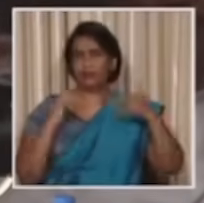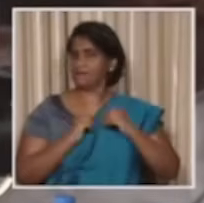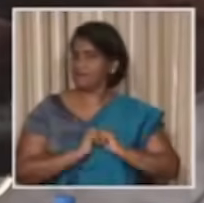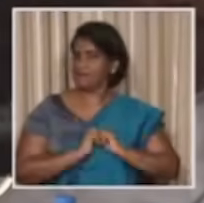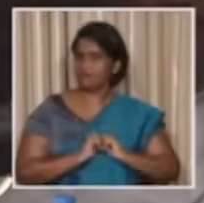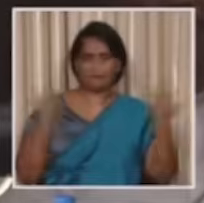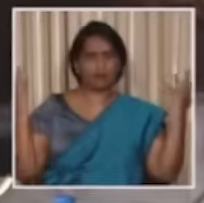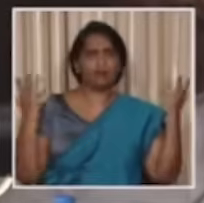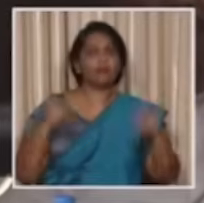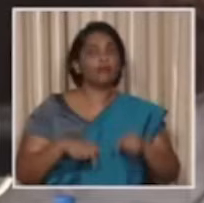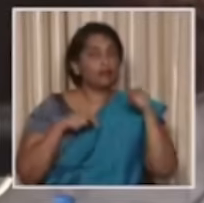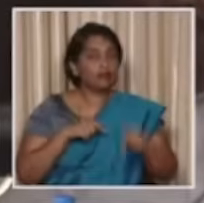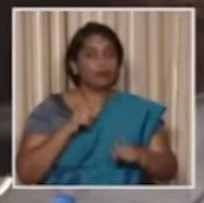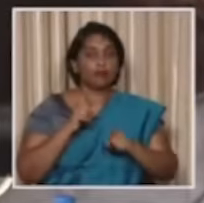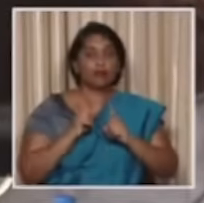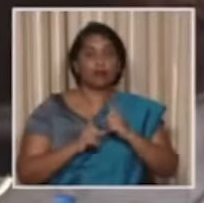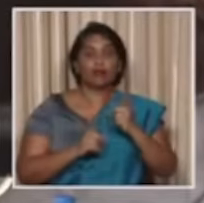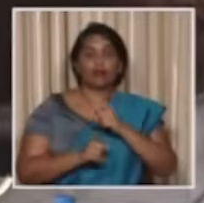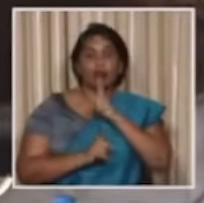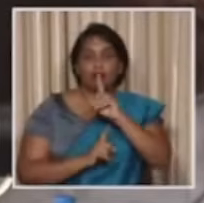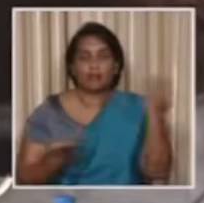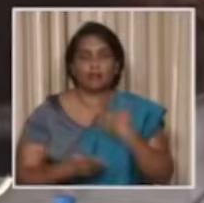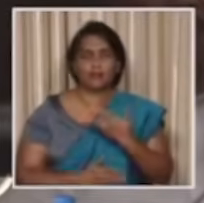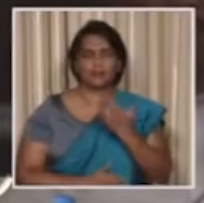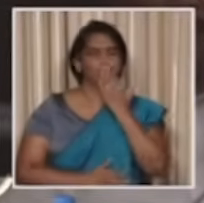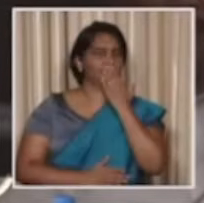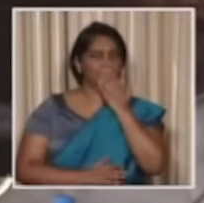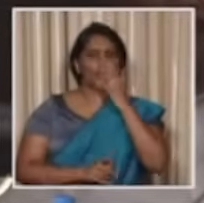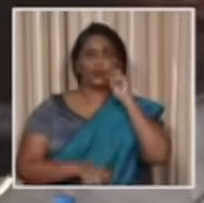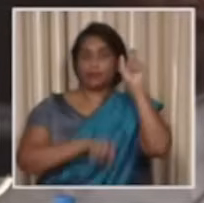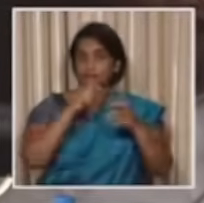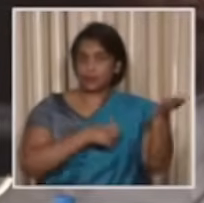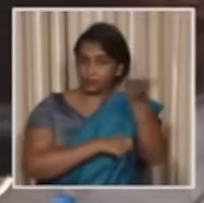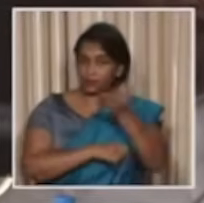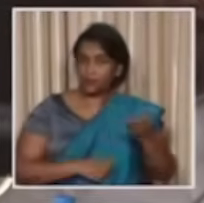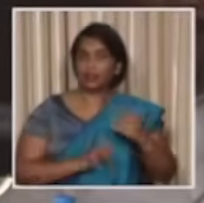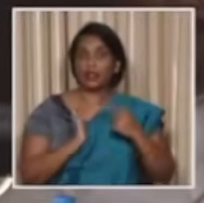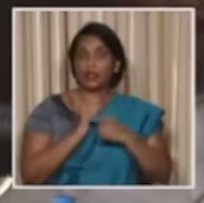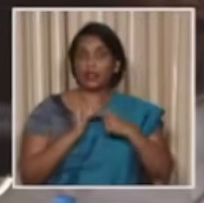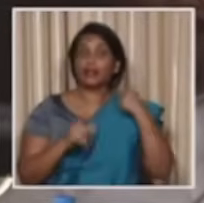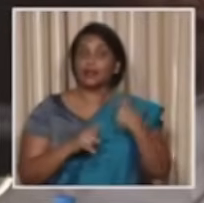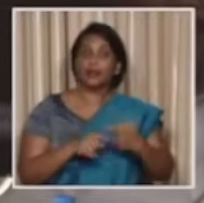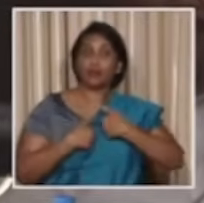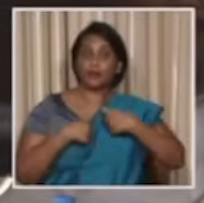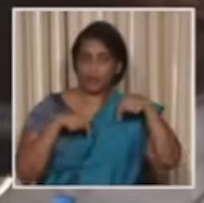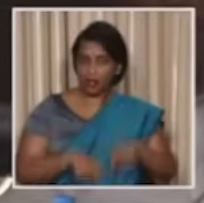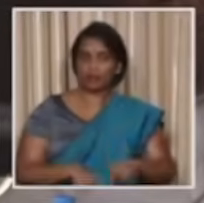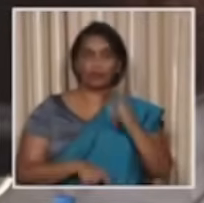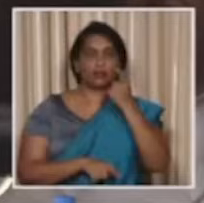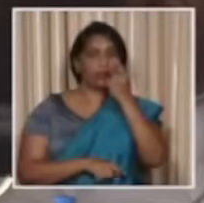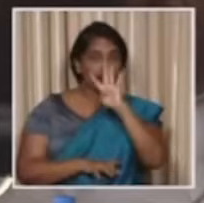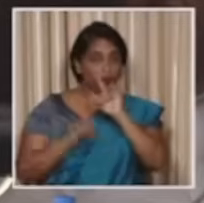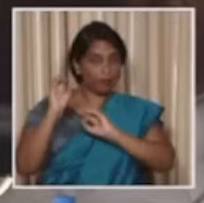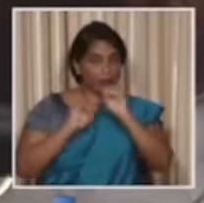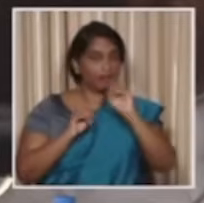ඕනේත් නැහැ මේ කතා කරන්න බැරි කට වහලා තියෙන කට්ටියගේ බද්ද අපි අද 114